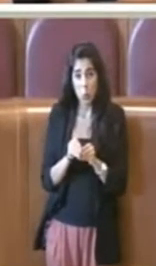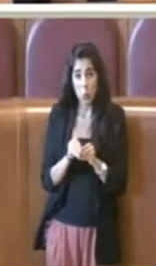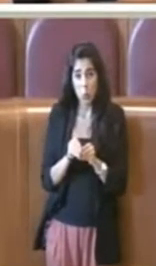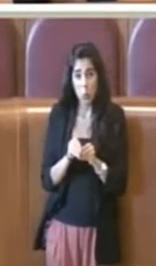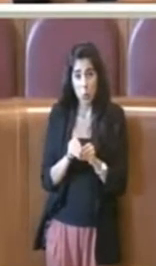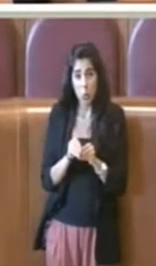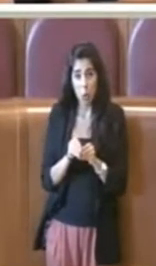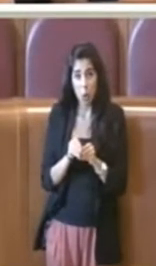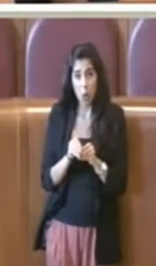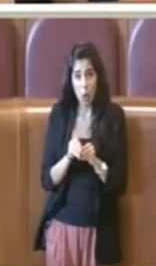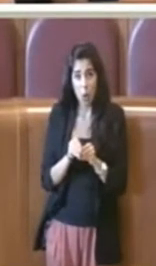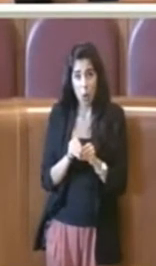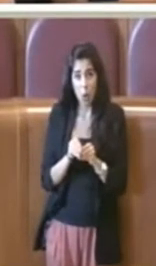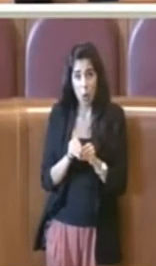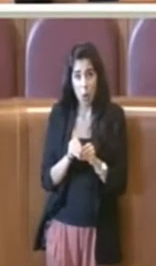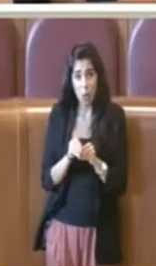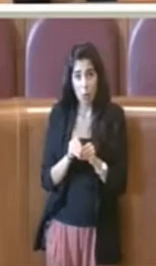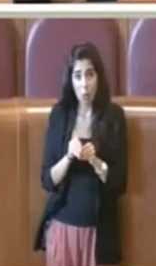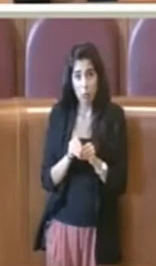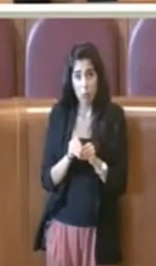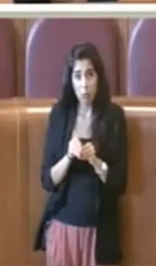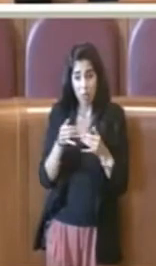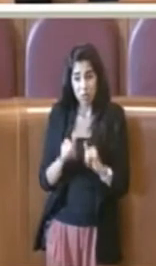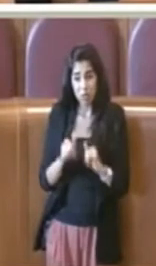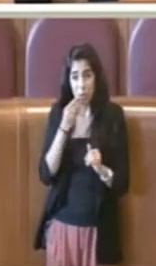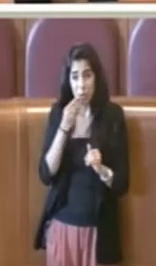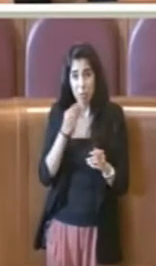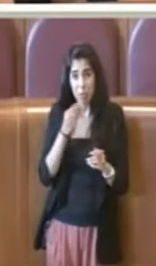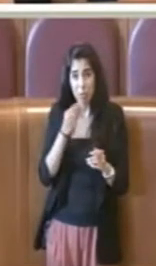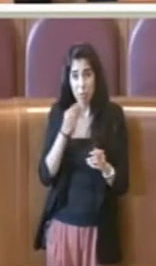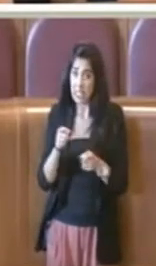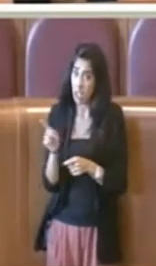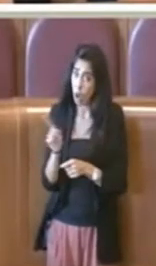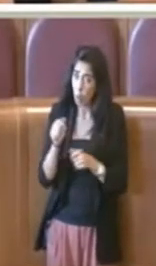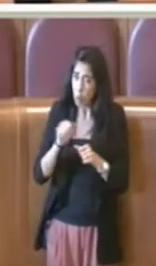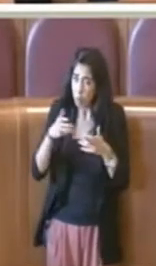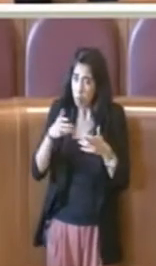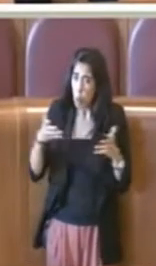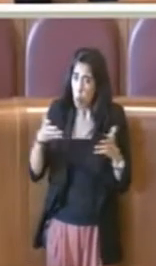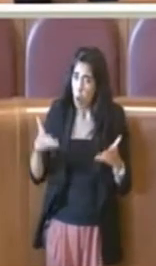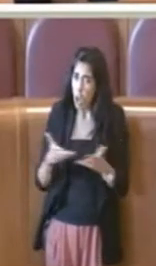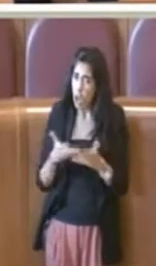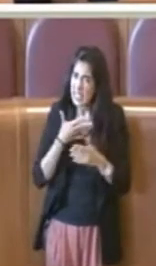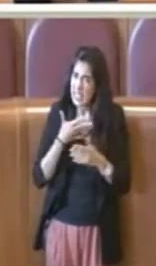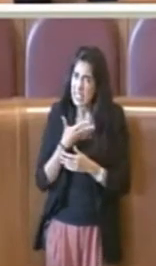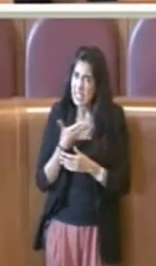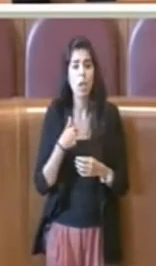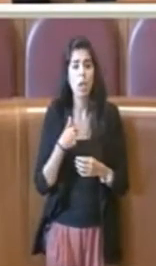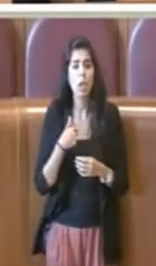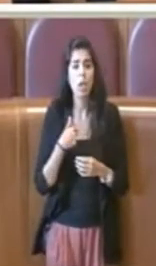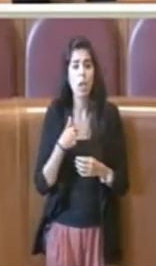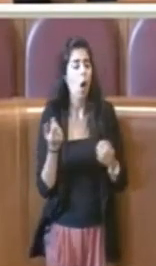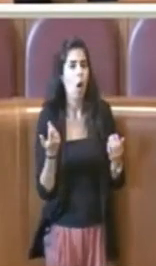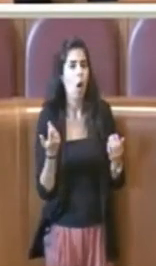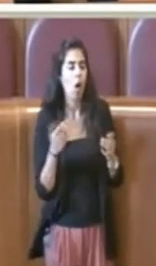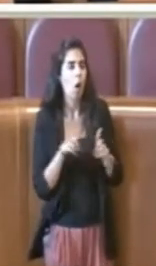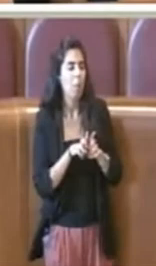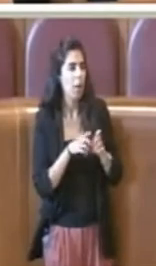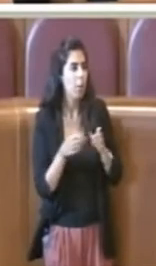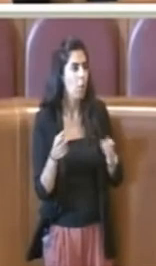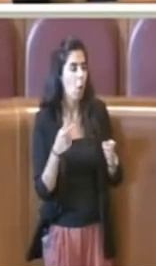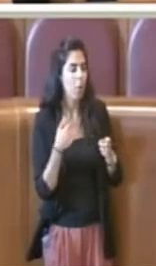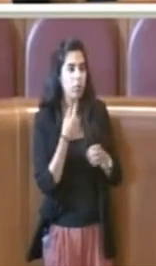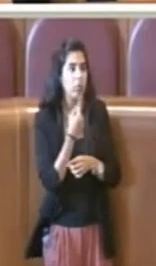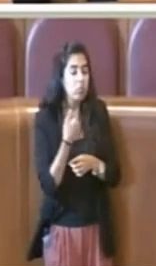di quanto spettante per la refezione. Io istintivamente dissi mi informo,